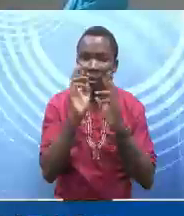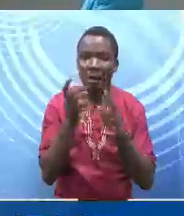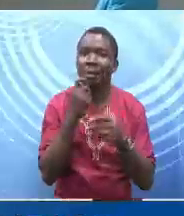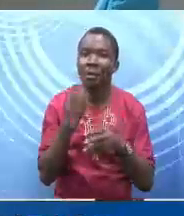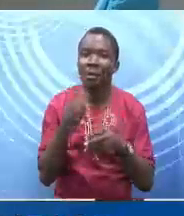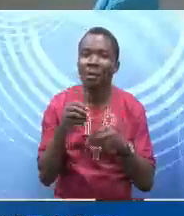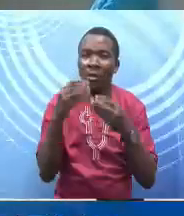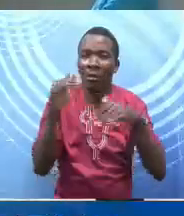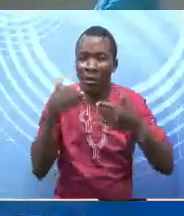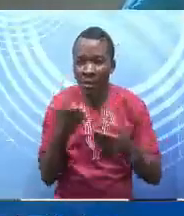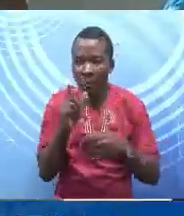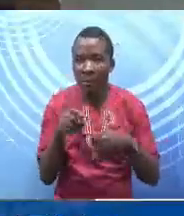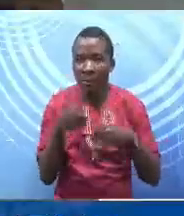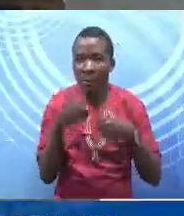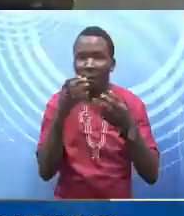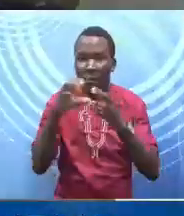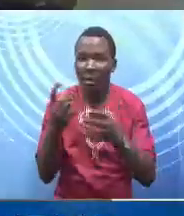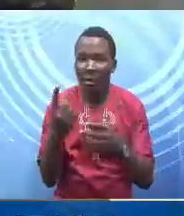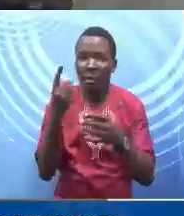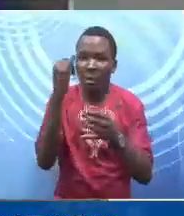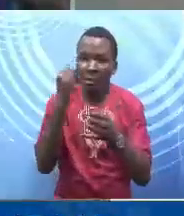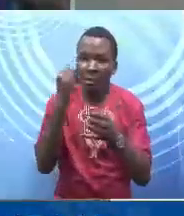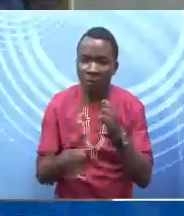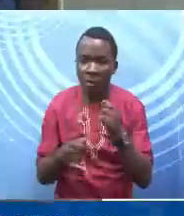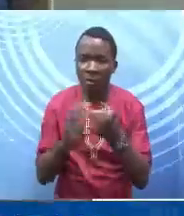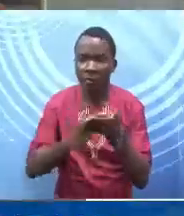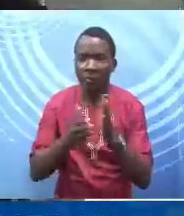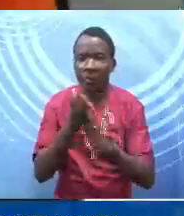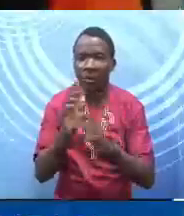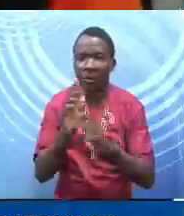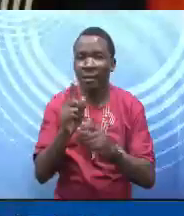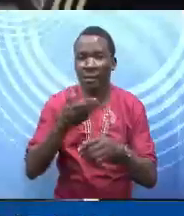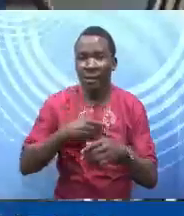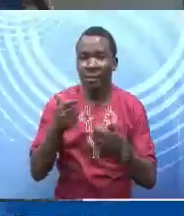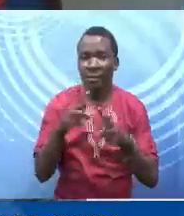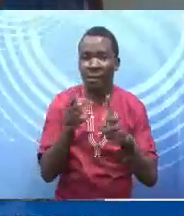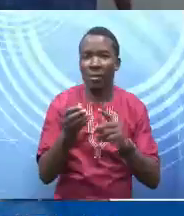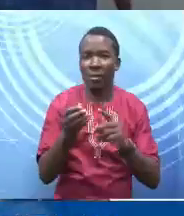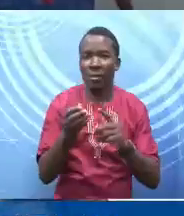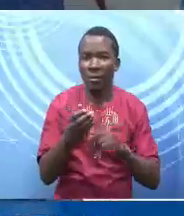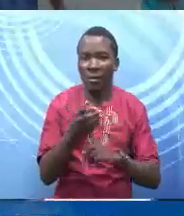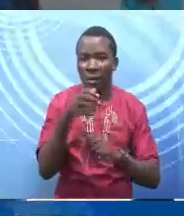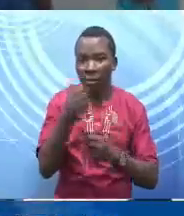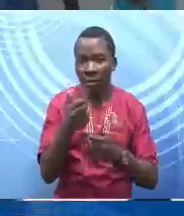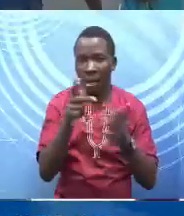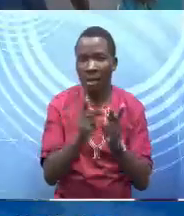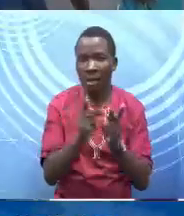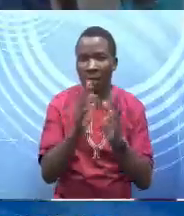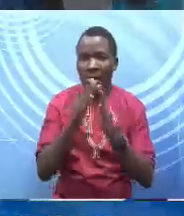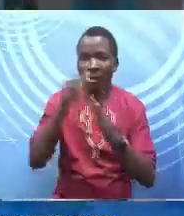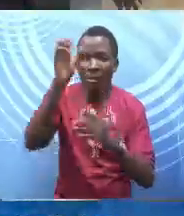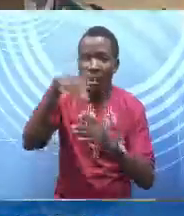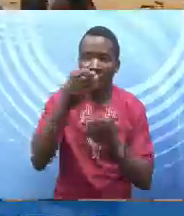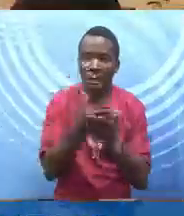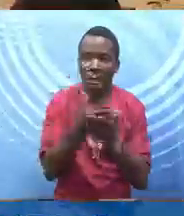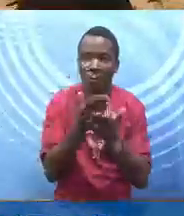kubihabwa cyangwa se babihawe mu cyiciro cya mbere bikaba byabashirana badafite ubundi buryo bwo guhita bahabwa ibindi. Aho umujyi wa Kigali usaba ko